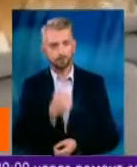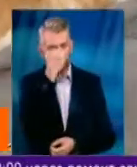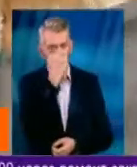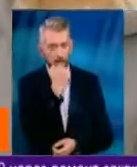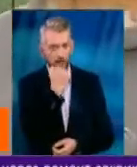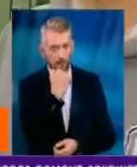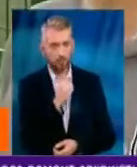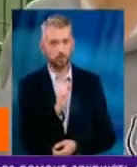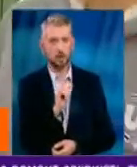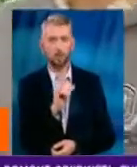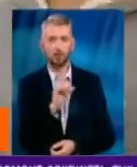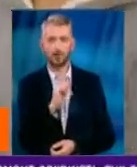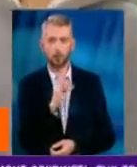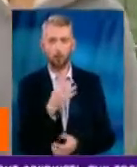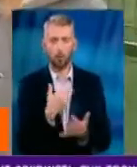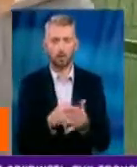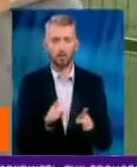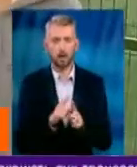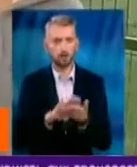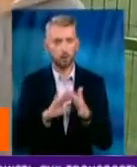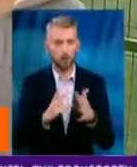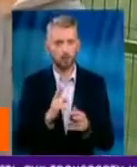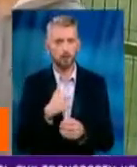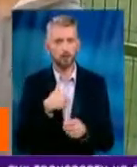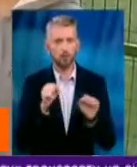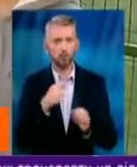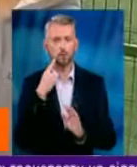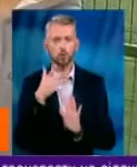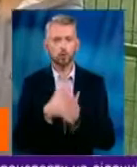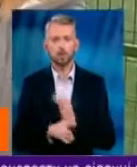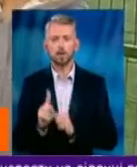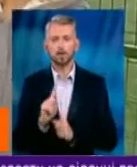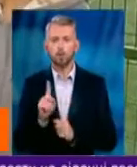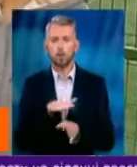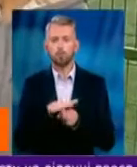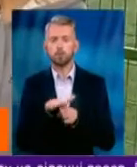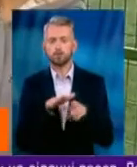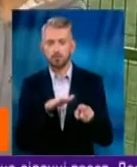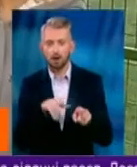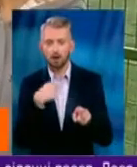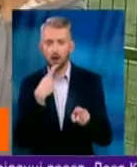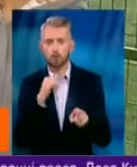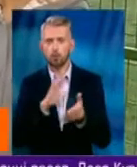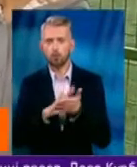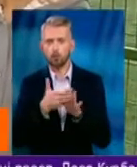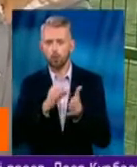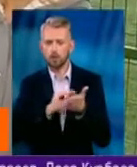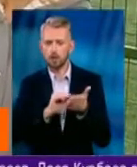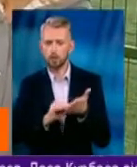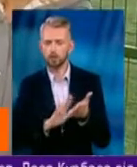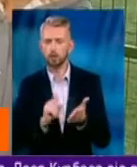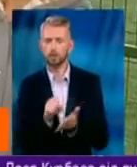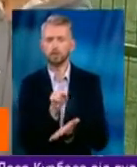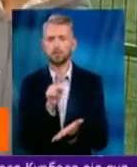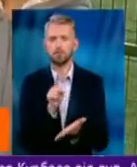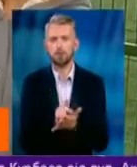Ауріко. Ось така ситуація, як ми можемо зрозуміти, що підрядник каже, що у договорі не прописано, що він має